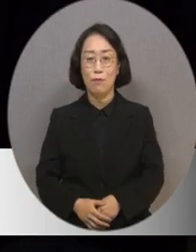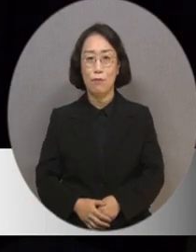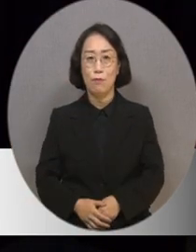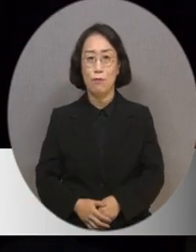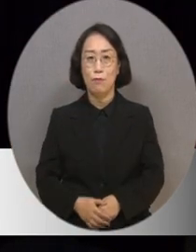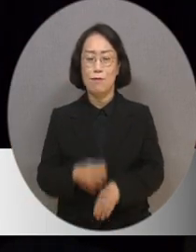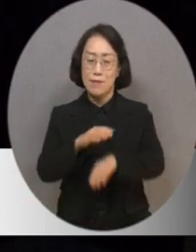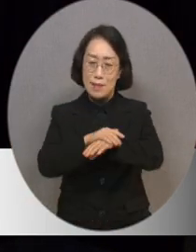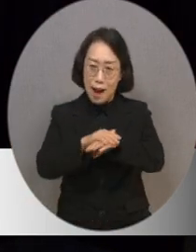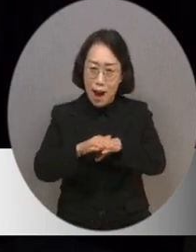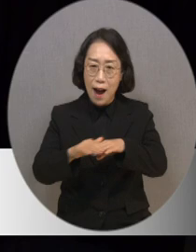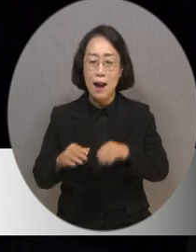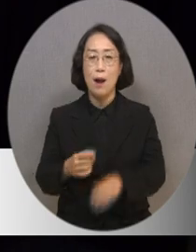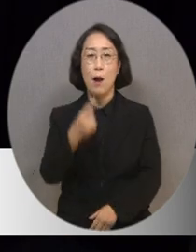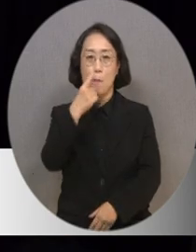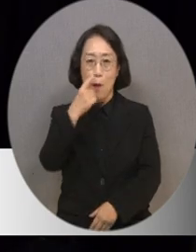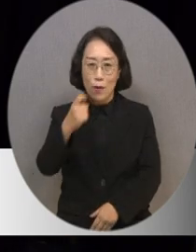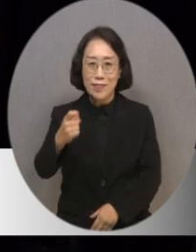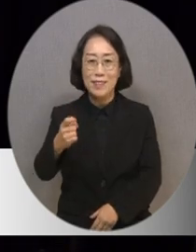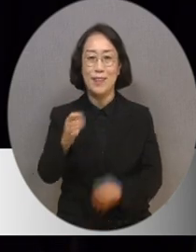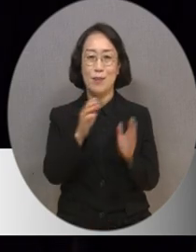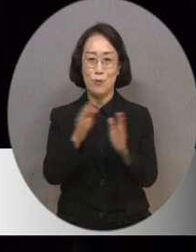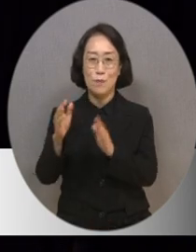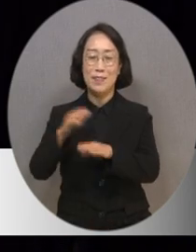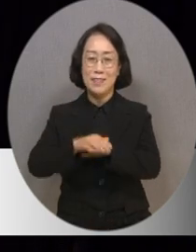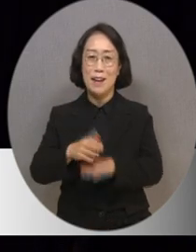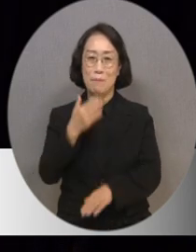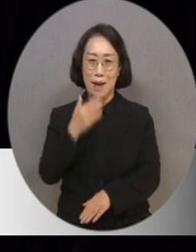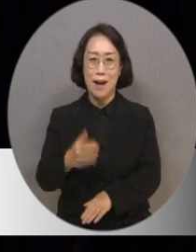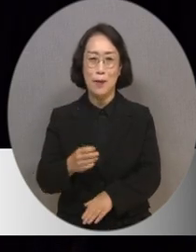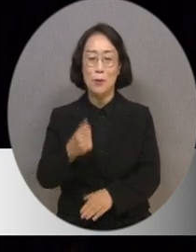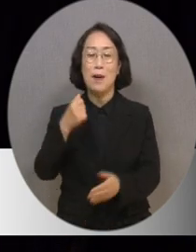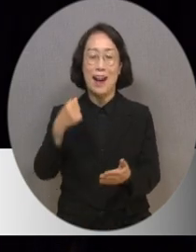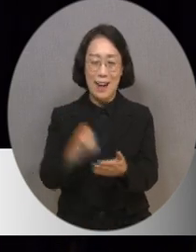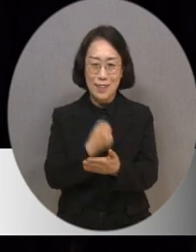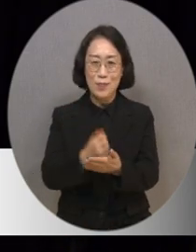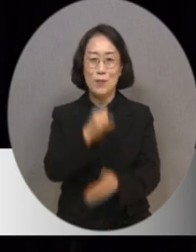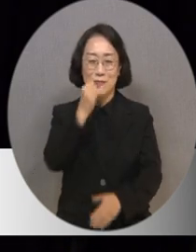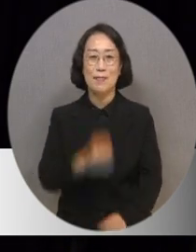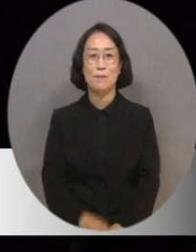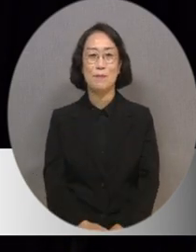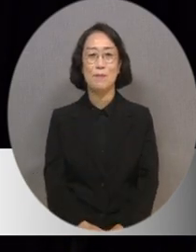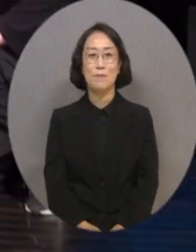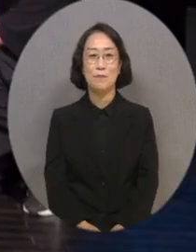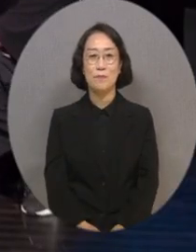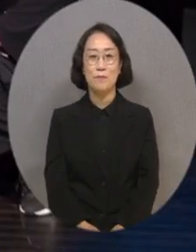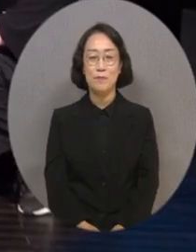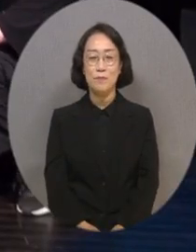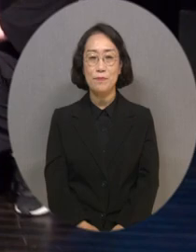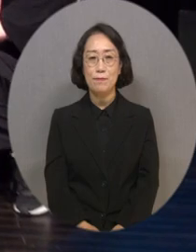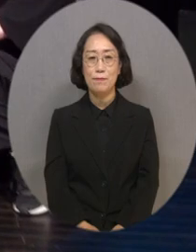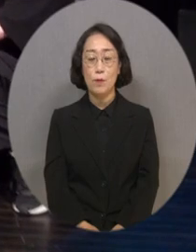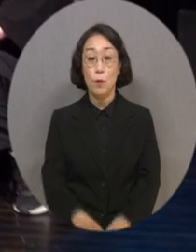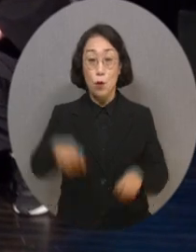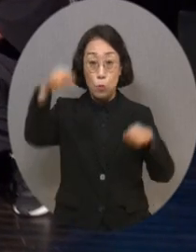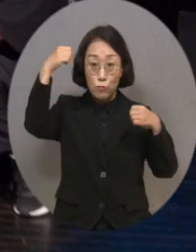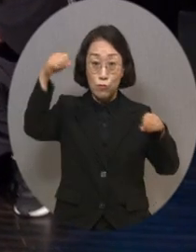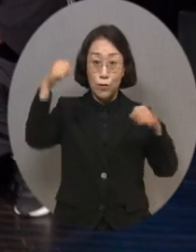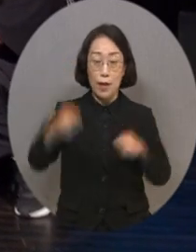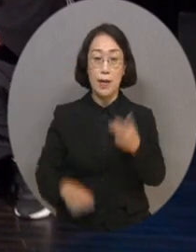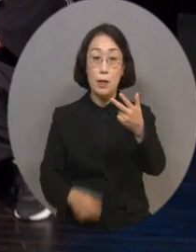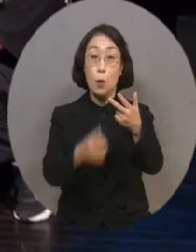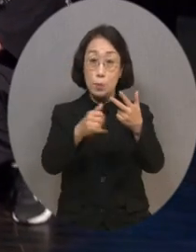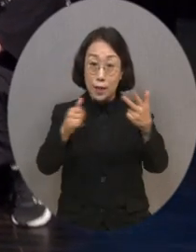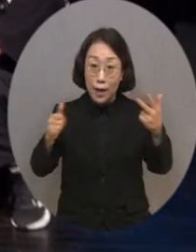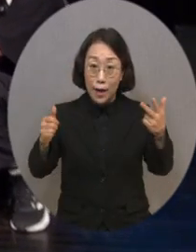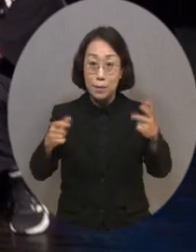주어진다면 좀 더 멋지게 만들 수도 있었는데 약간 이런 아쉬움이 좀 남습니다. 이번 무대에는